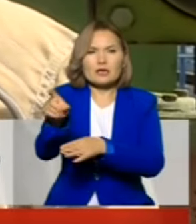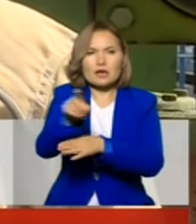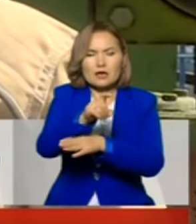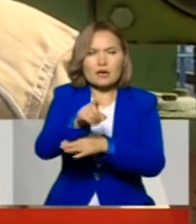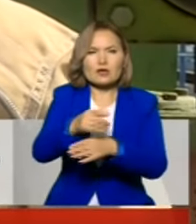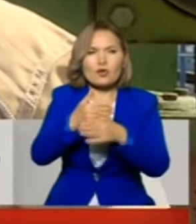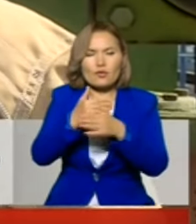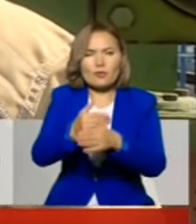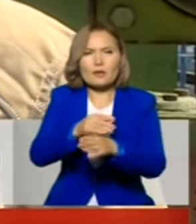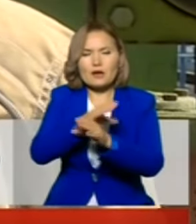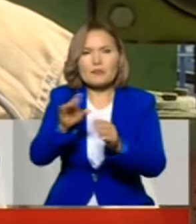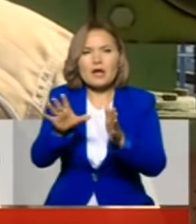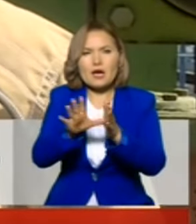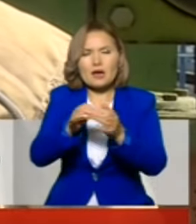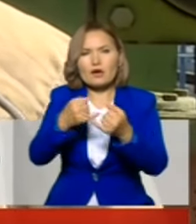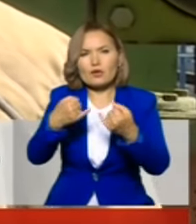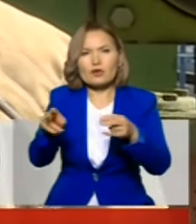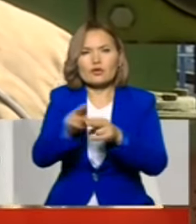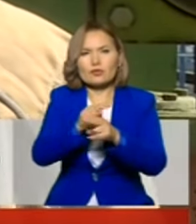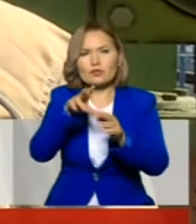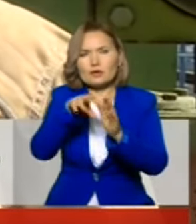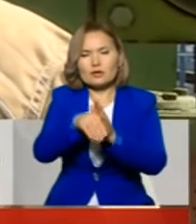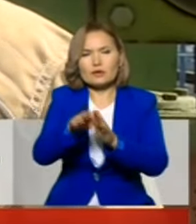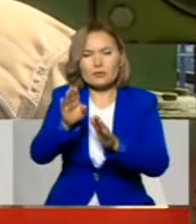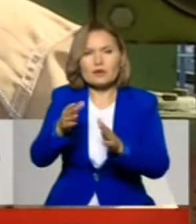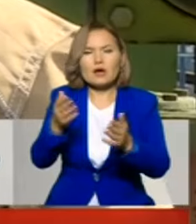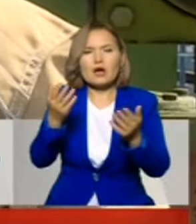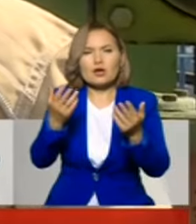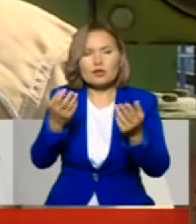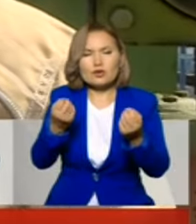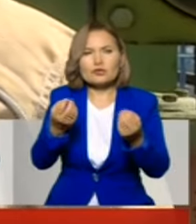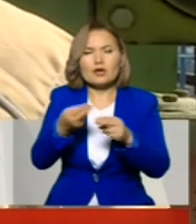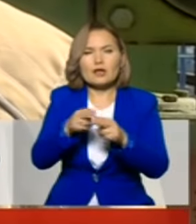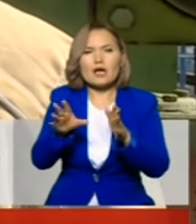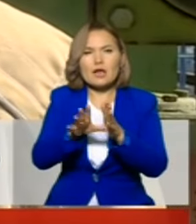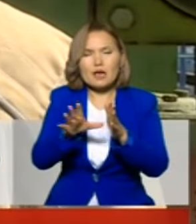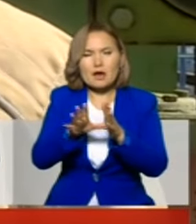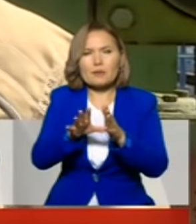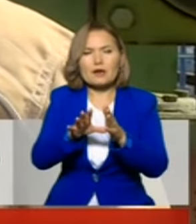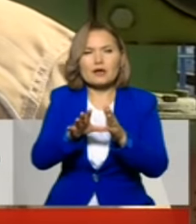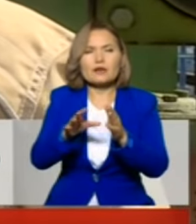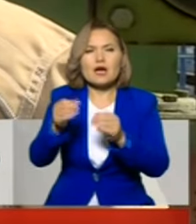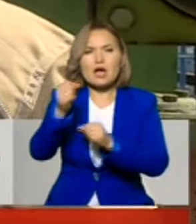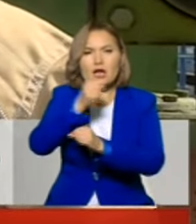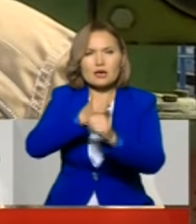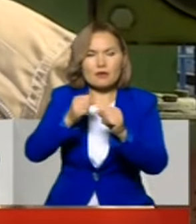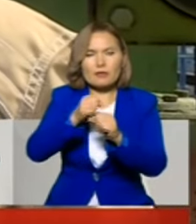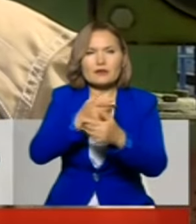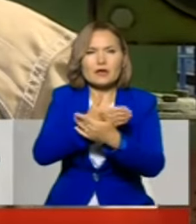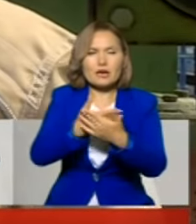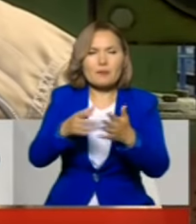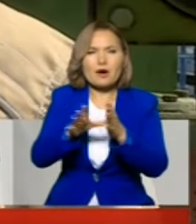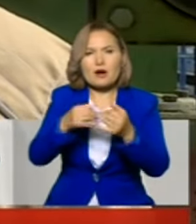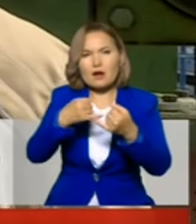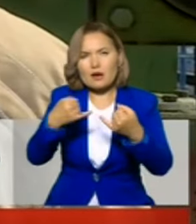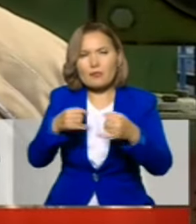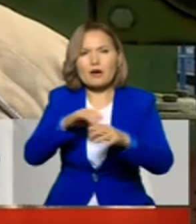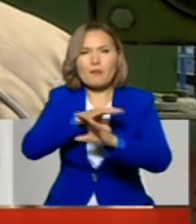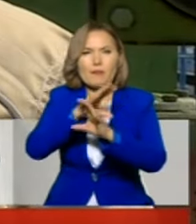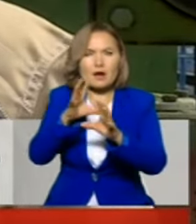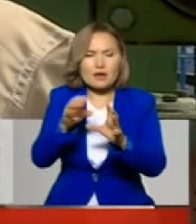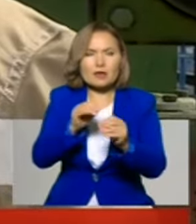кранның толықтай мына электр құрылғыларын бәрін ауыстырамыз. Оның ішінде мына электр двигательдерін, жаңағы силовой кабельдерін, ямыса